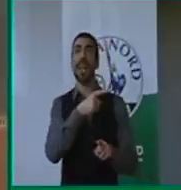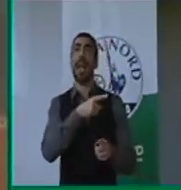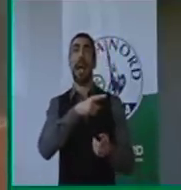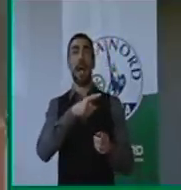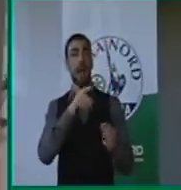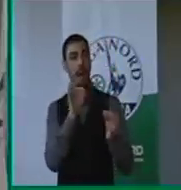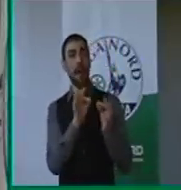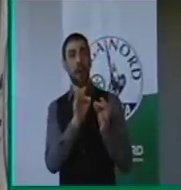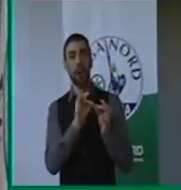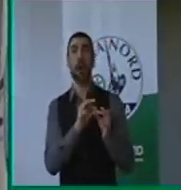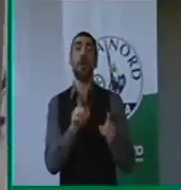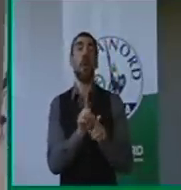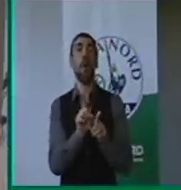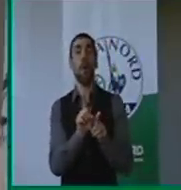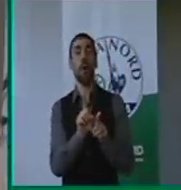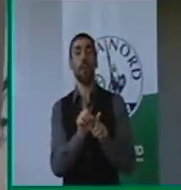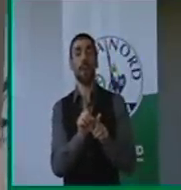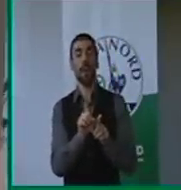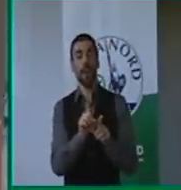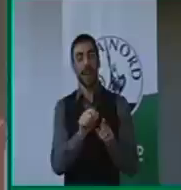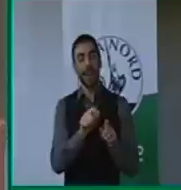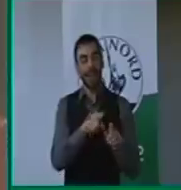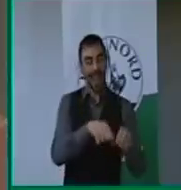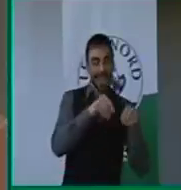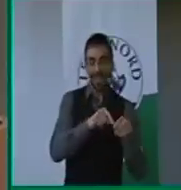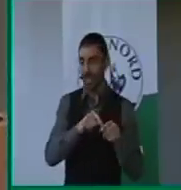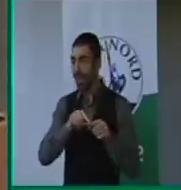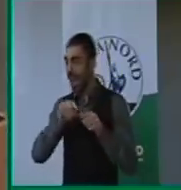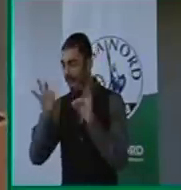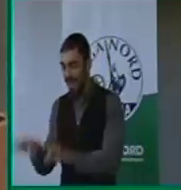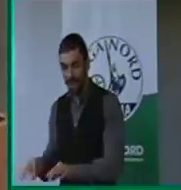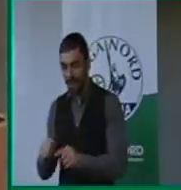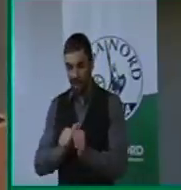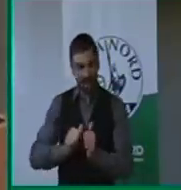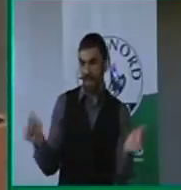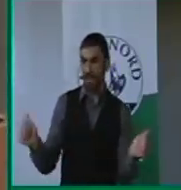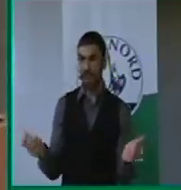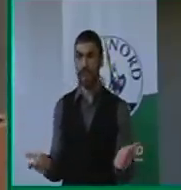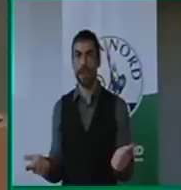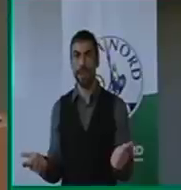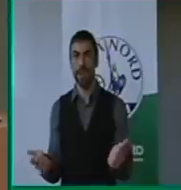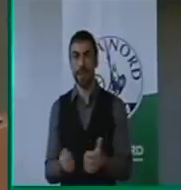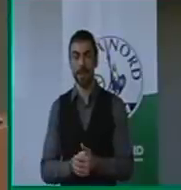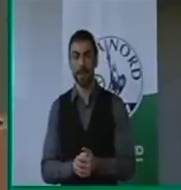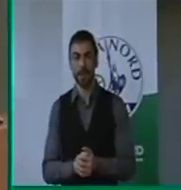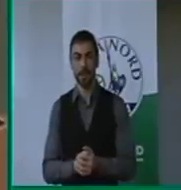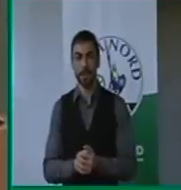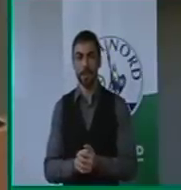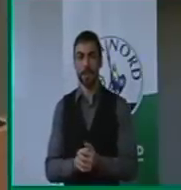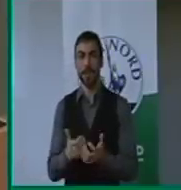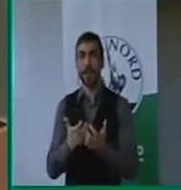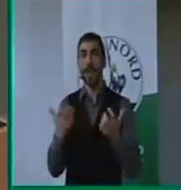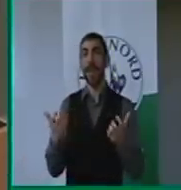fatto base riferimento a situazioni differenti che si sono dimostrate differenti quindi Alla luce di